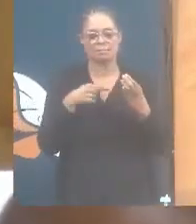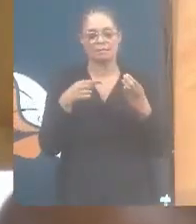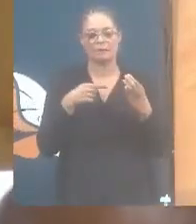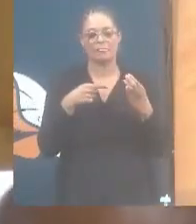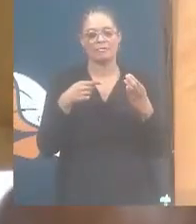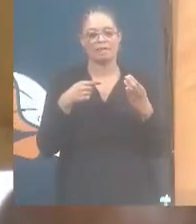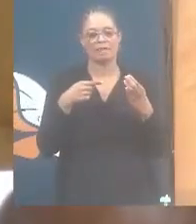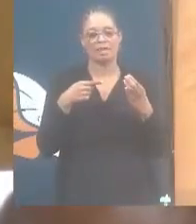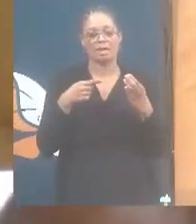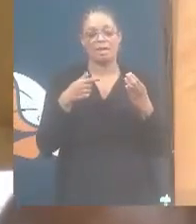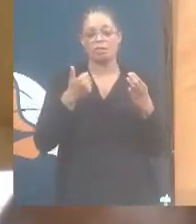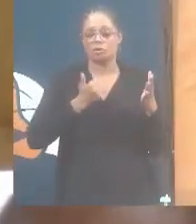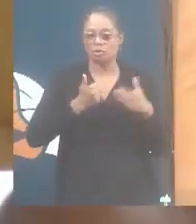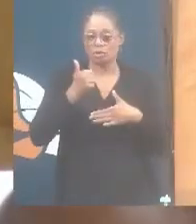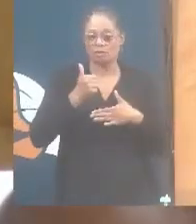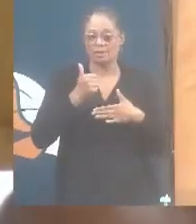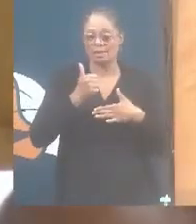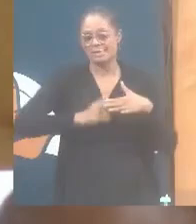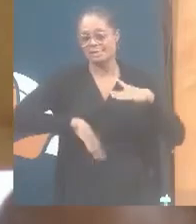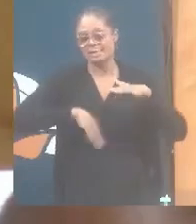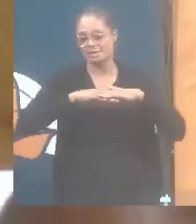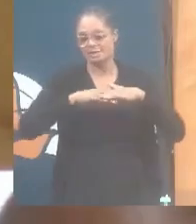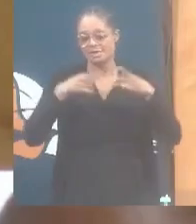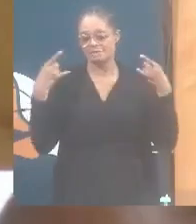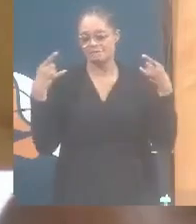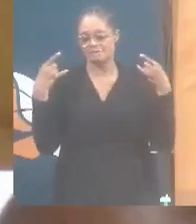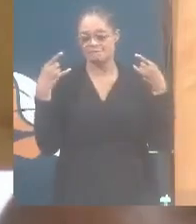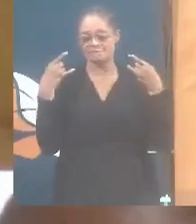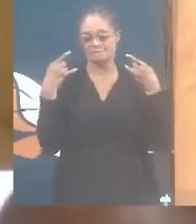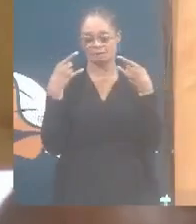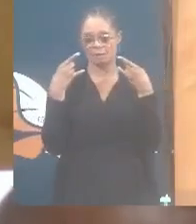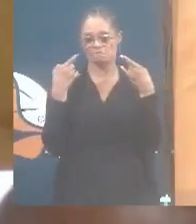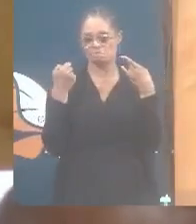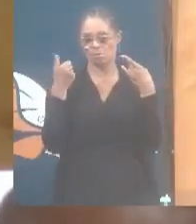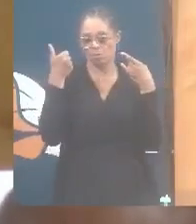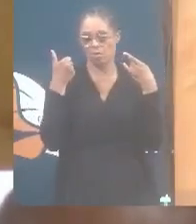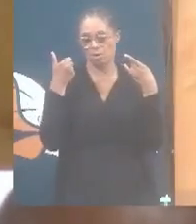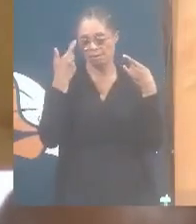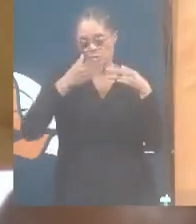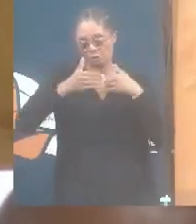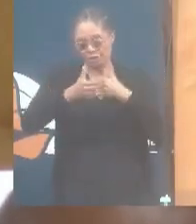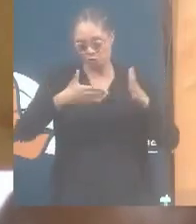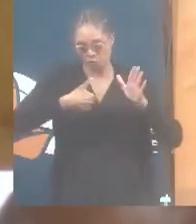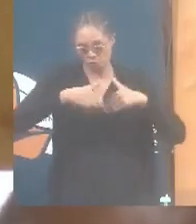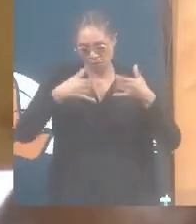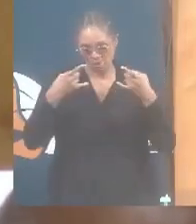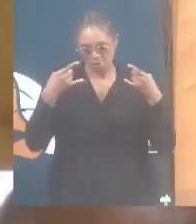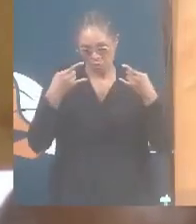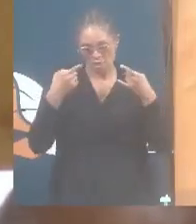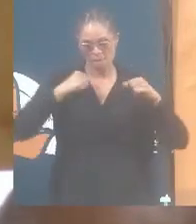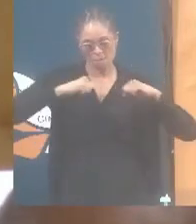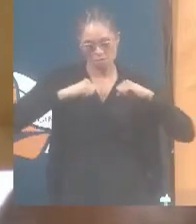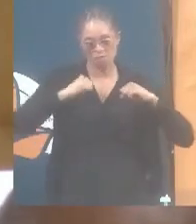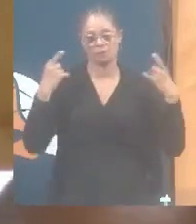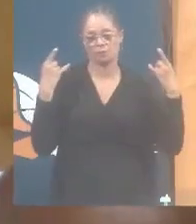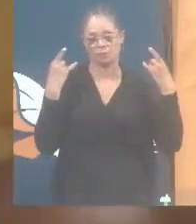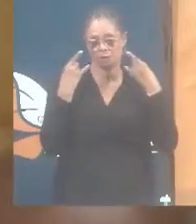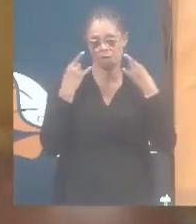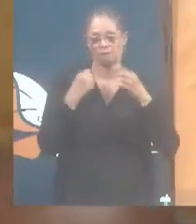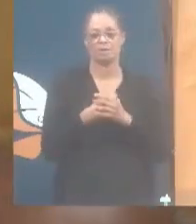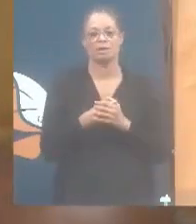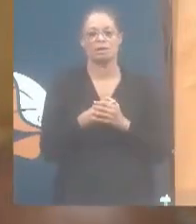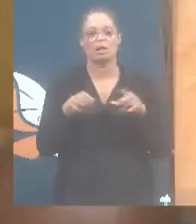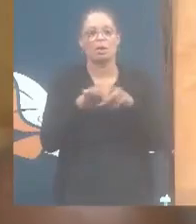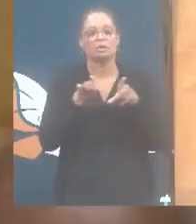l'autonomie reste limité et la marge de manœuvre est quasi nulle pour la section de fonctionnement. D'autre part, les recettes fiscales